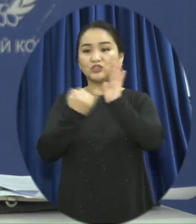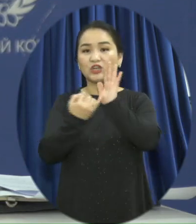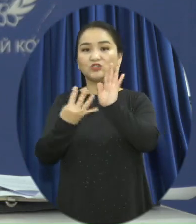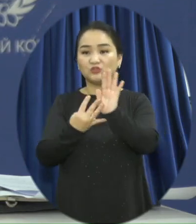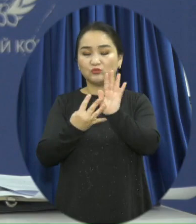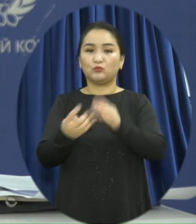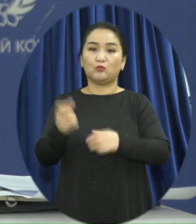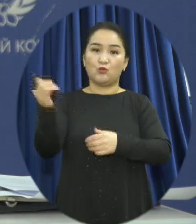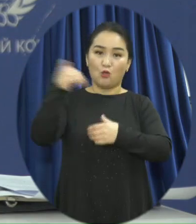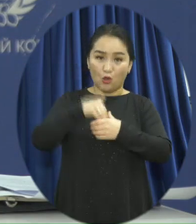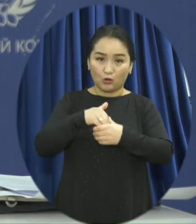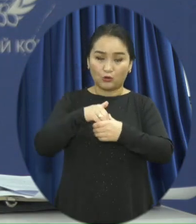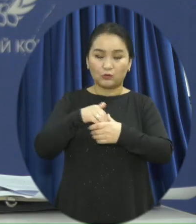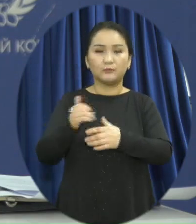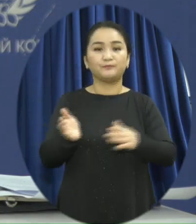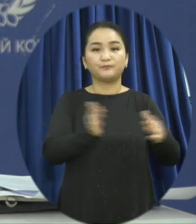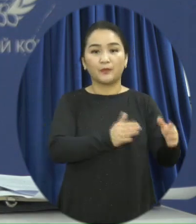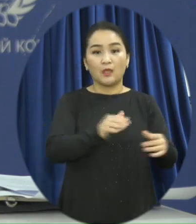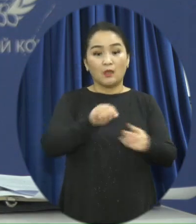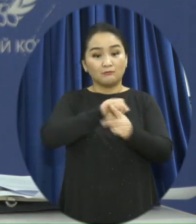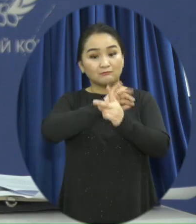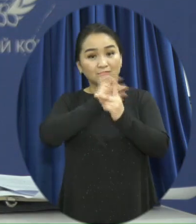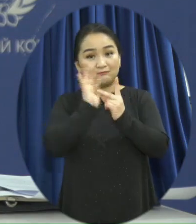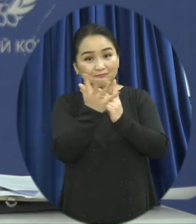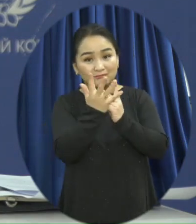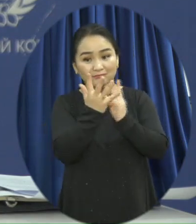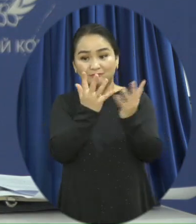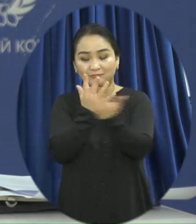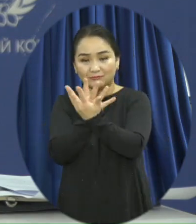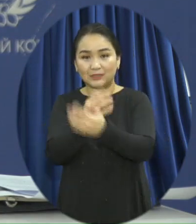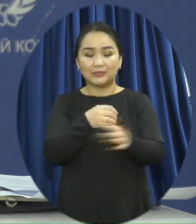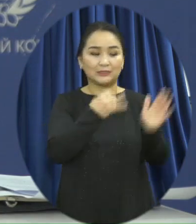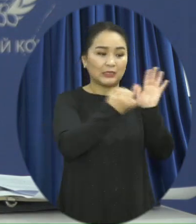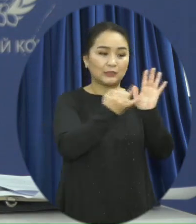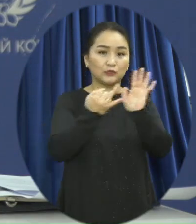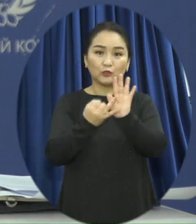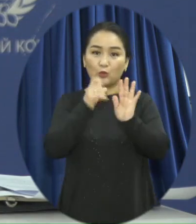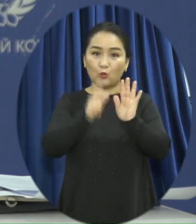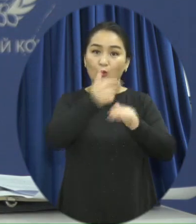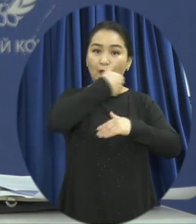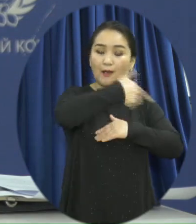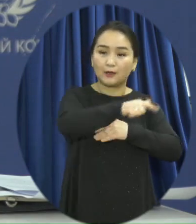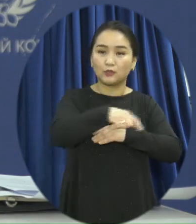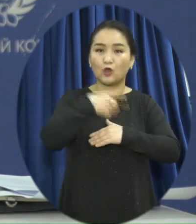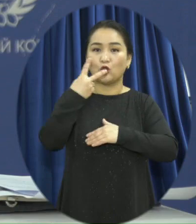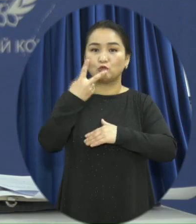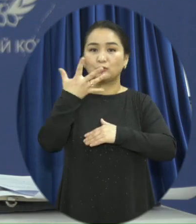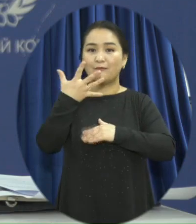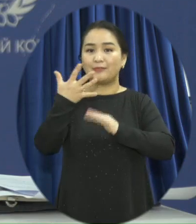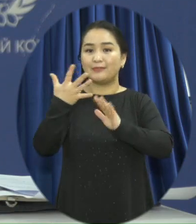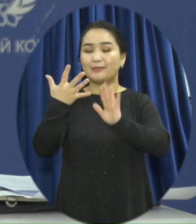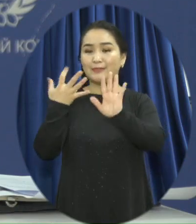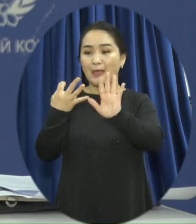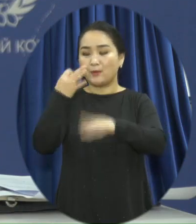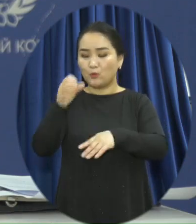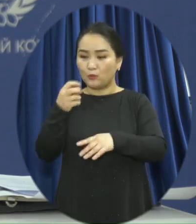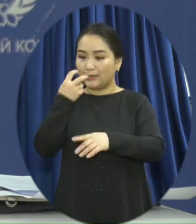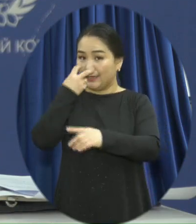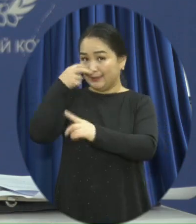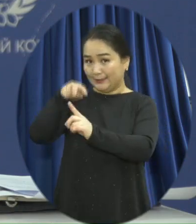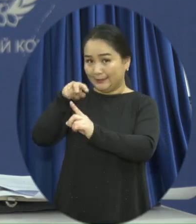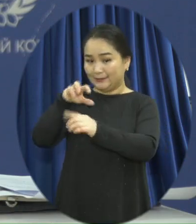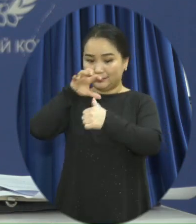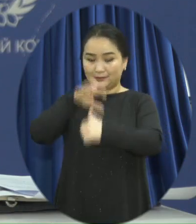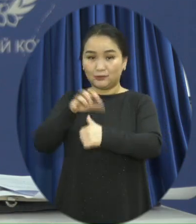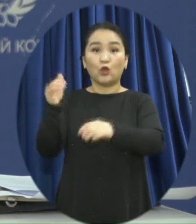орж ирж байна. За хоёр дахь хавьтал 77 хүн гарахад 258 хүн хяналтанд орж ирж байна. Тэгэхээр энэ хавьтлууд ойрын